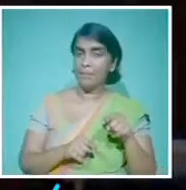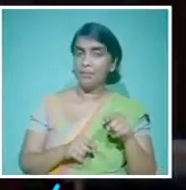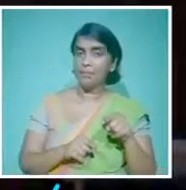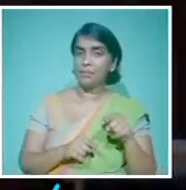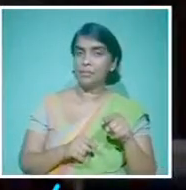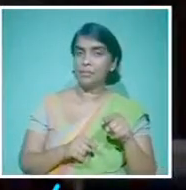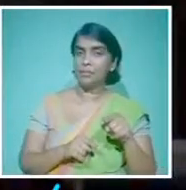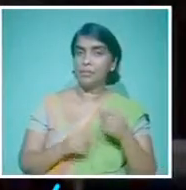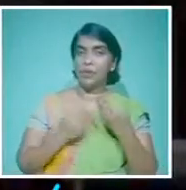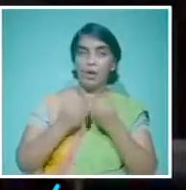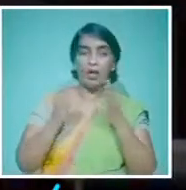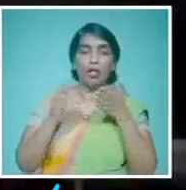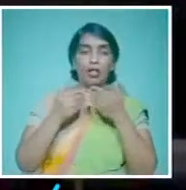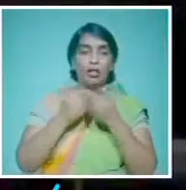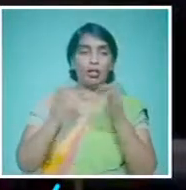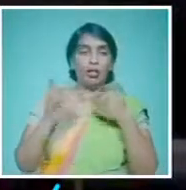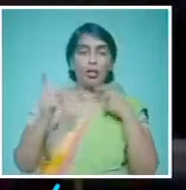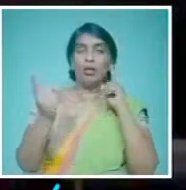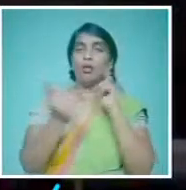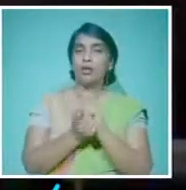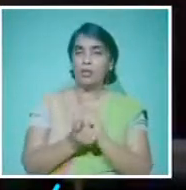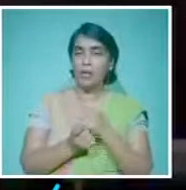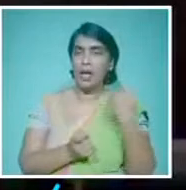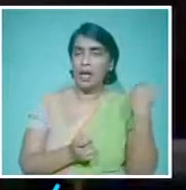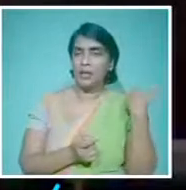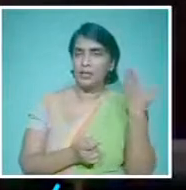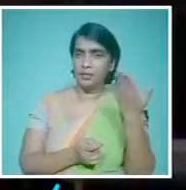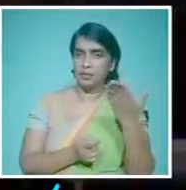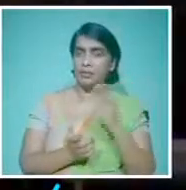Api atul lana dorot dua kawan di mata hamu nama ngawa iye.